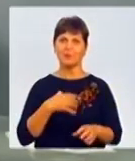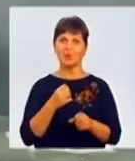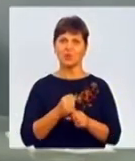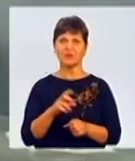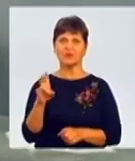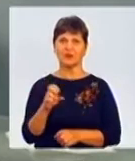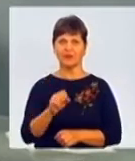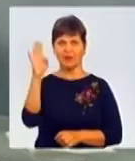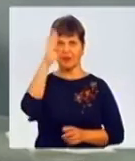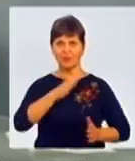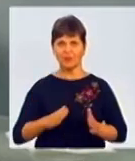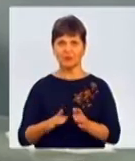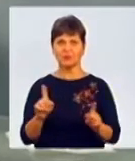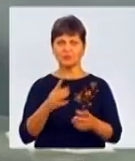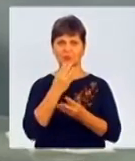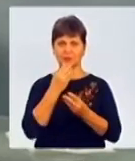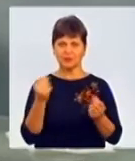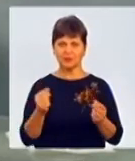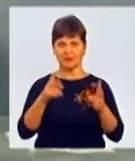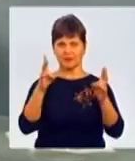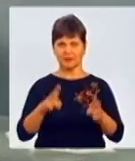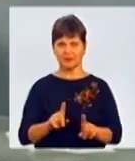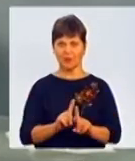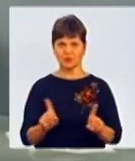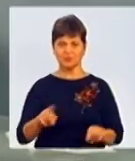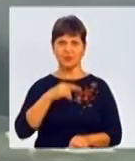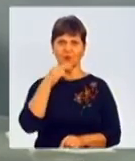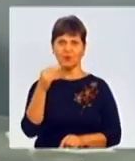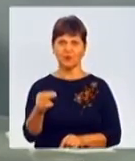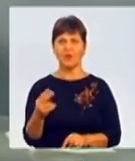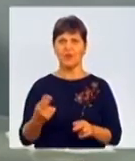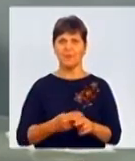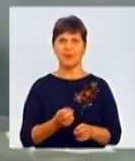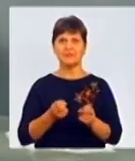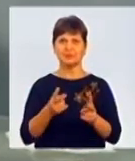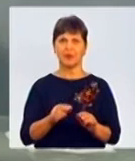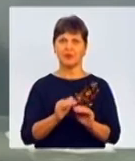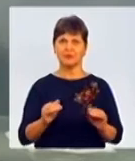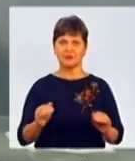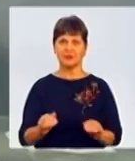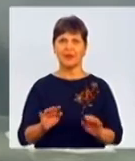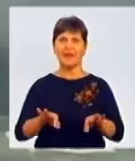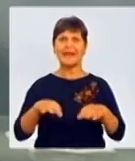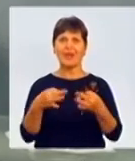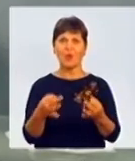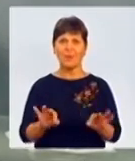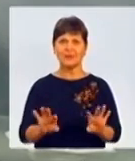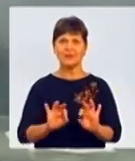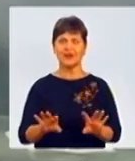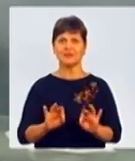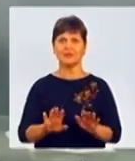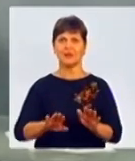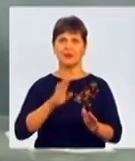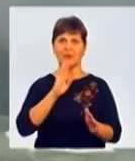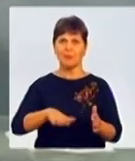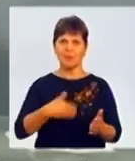аби уникнути трагедії. Особлива увага щодо безпеки дітей. Рекомендації та поради, які допоможуть